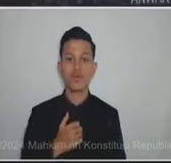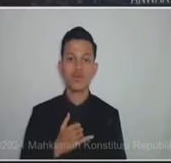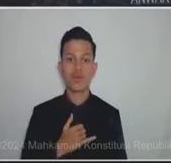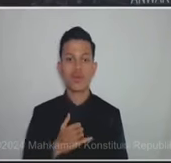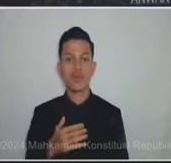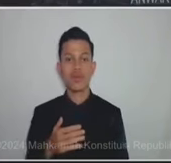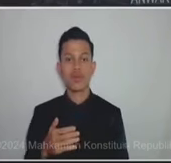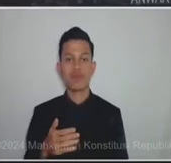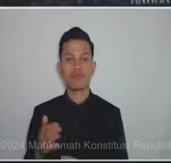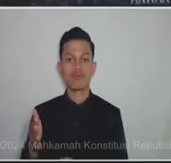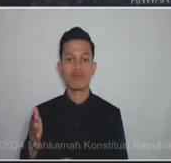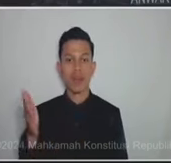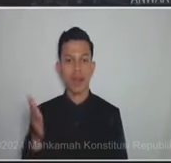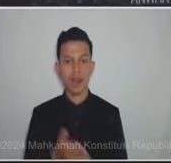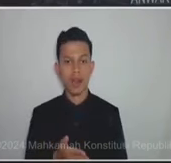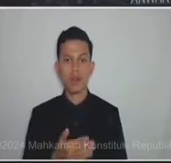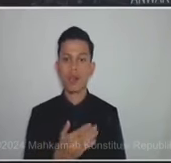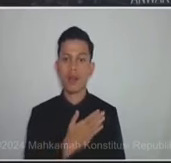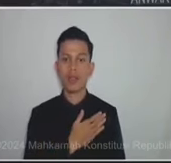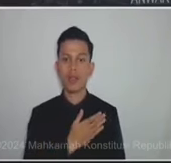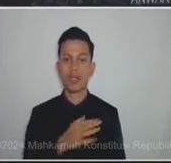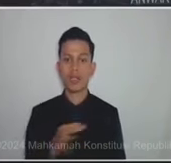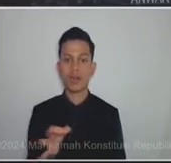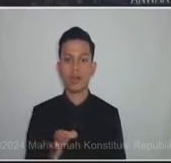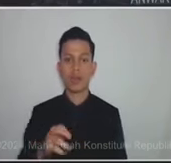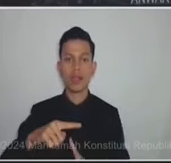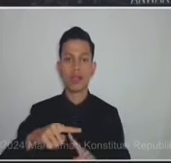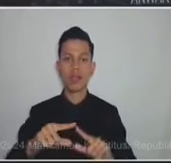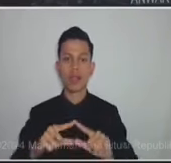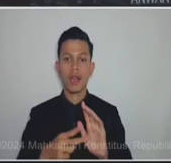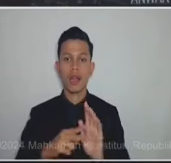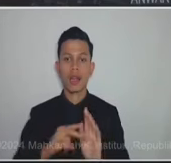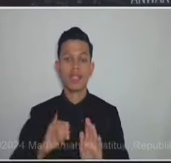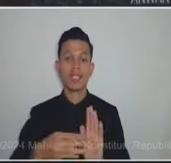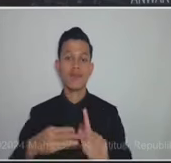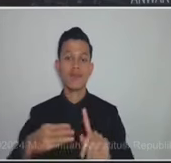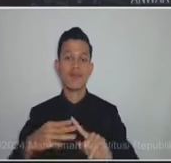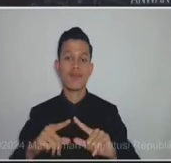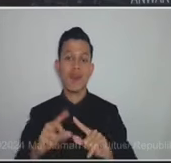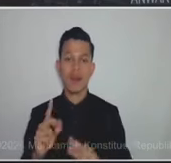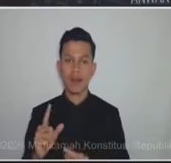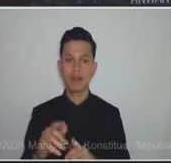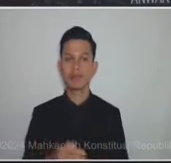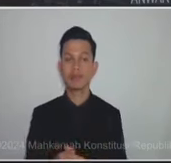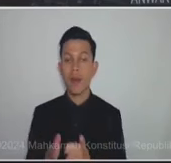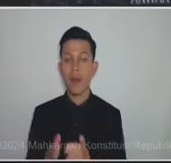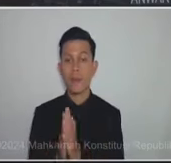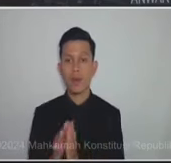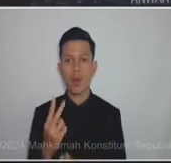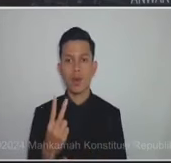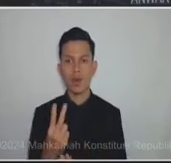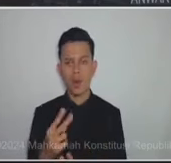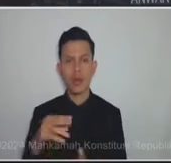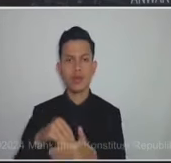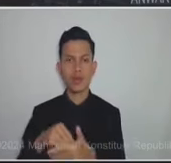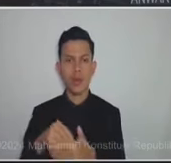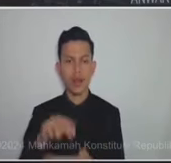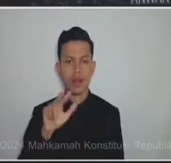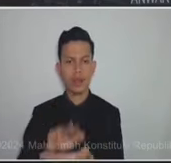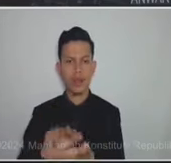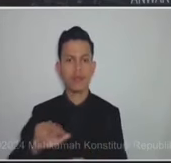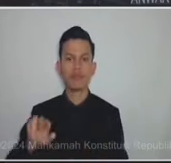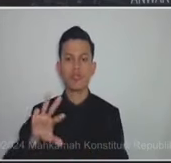Daya Kabupaten Kepulauan Tanimbar pemohon dua memperoleh suarsah di provinsi Jawa